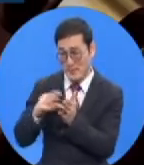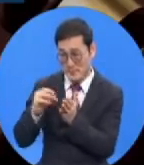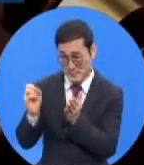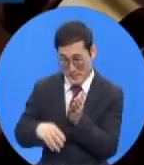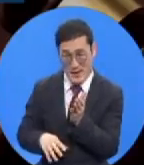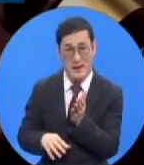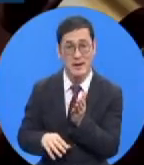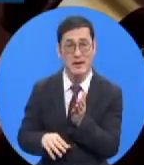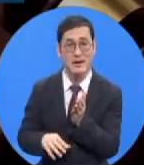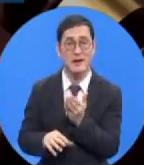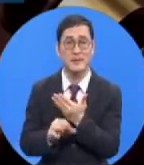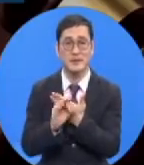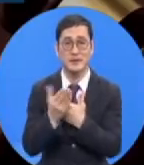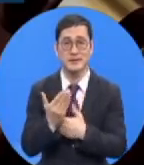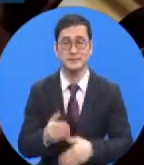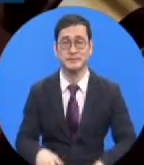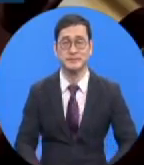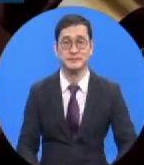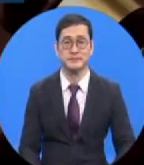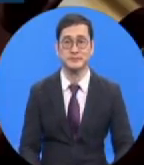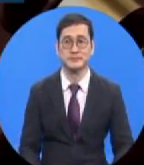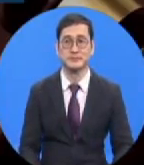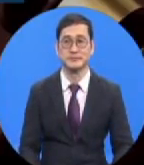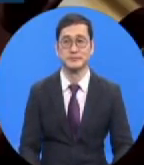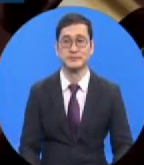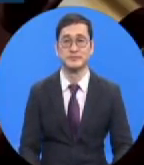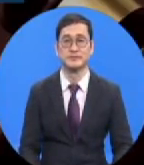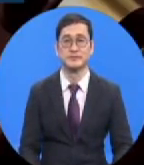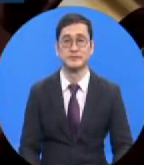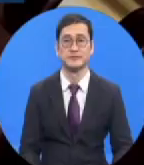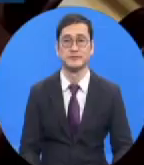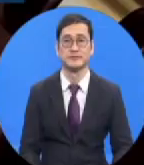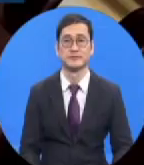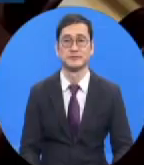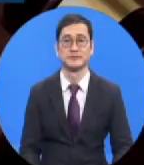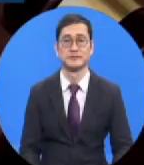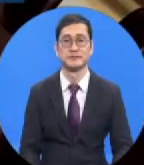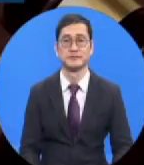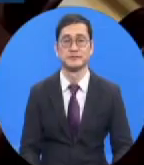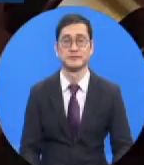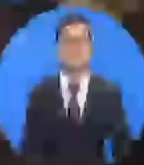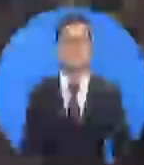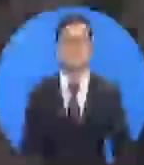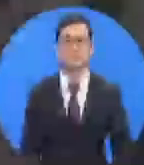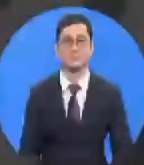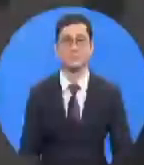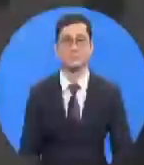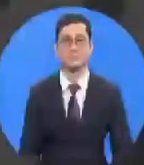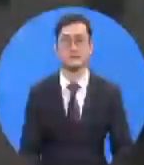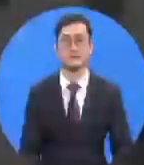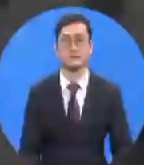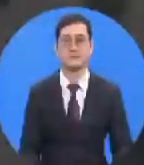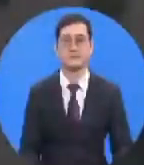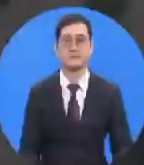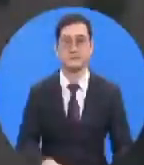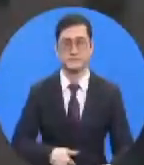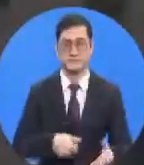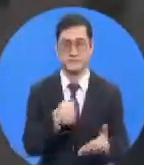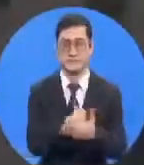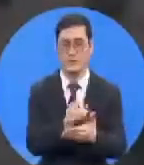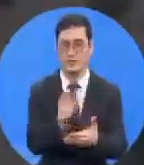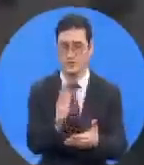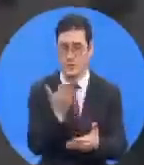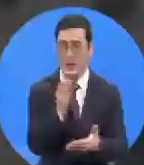그렇게 보면은 될 것 같고요. 네. 오늘 그 대법원 선고와 관련해서는 사실 내용은 별로 볼 게 없고 네. 확정이 될 것이다. 대부분